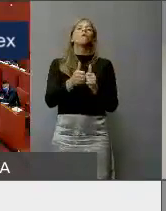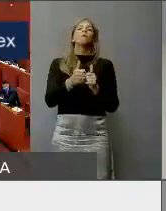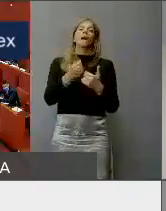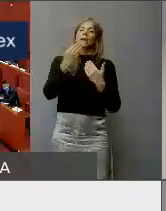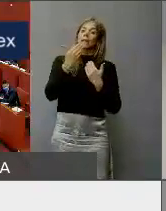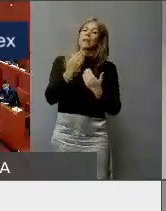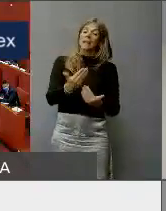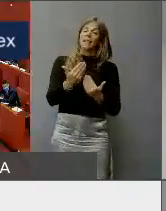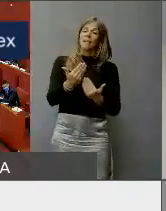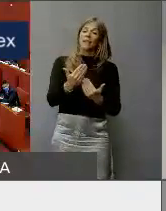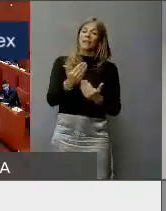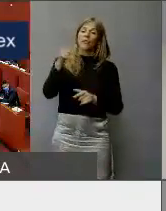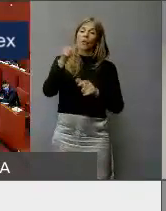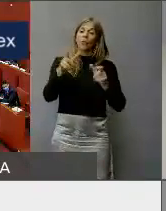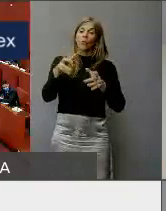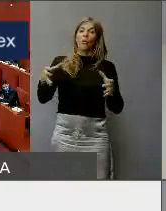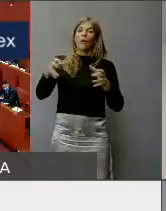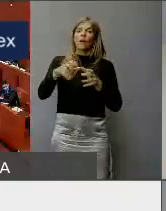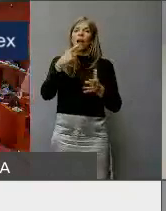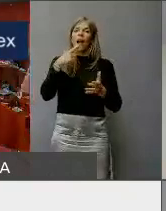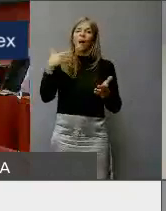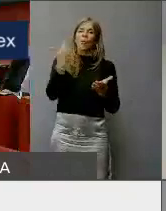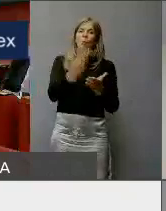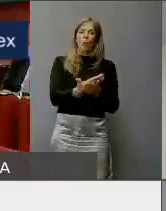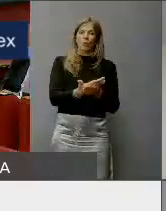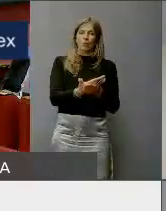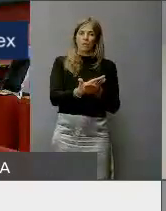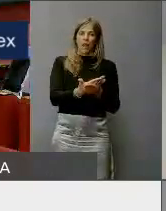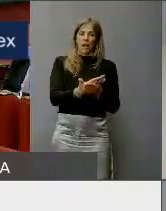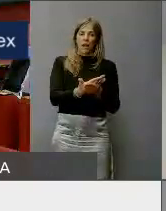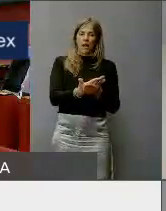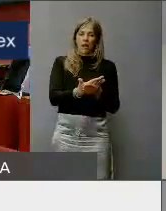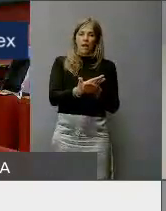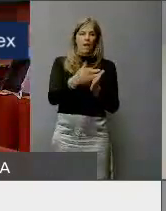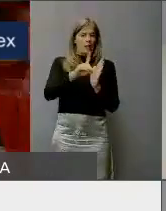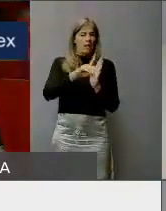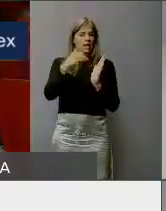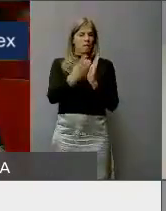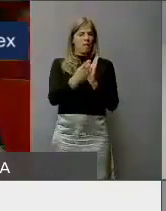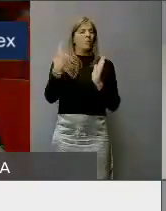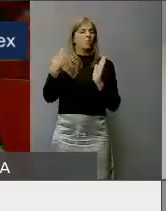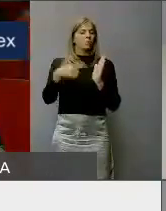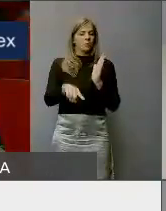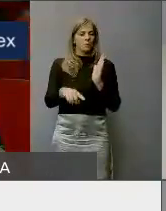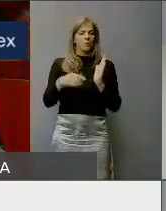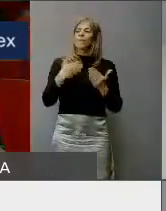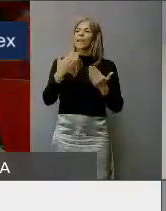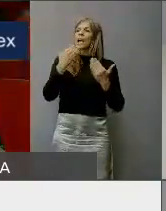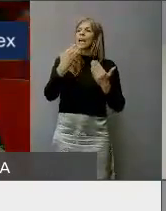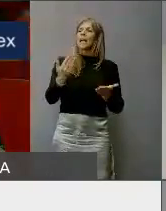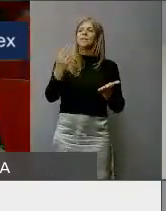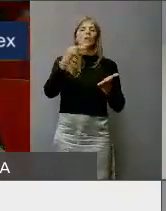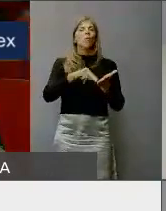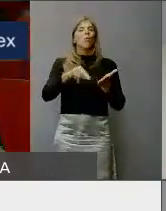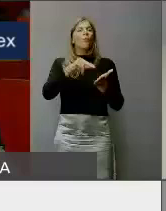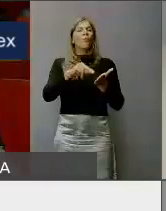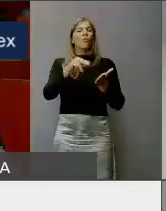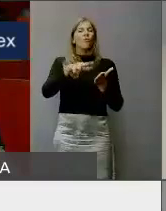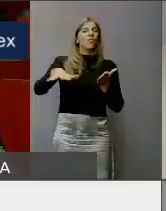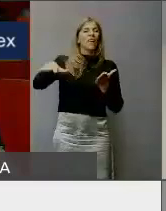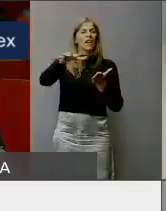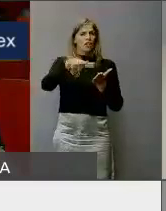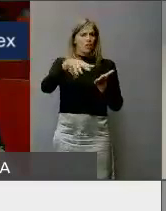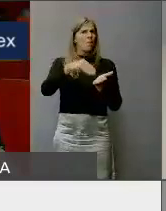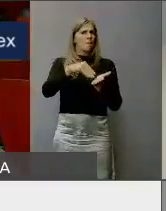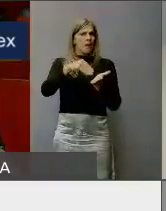questa delibera ringrazio gli uffici che qui presenti oggi che hanno lavorato in questi